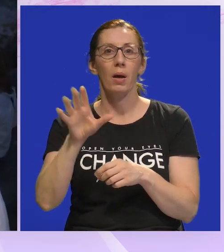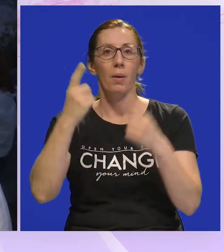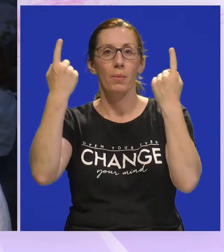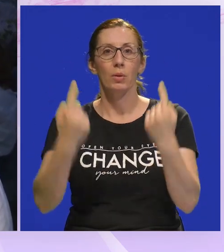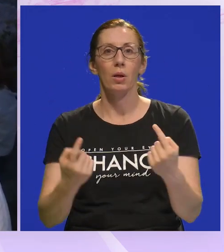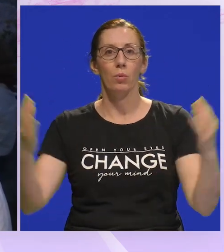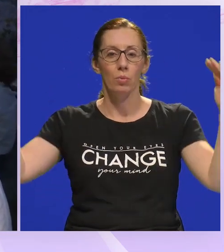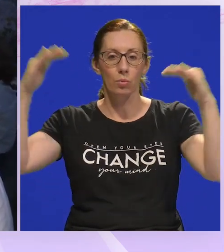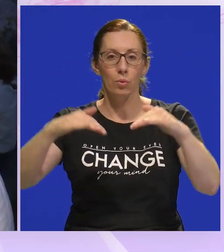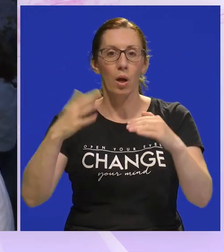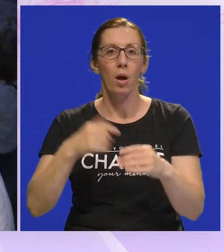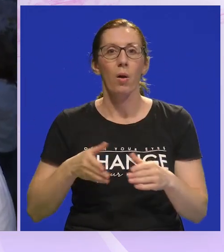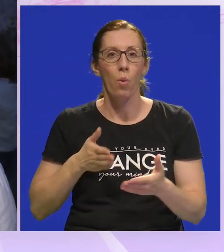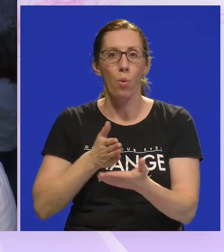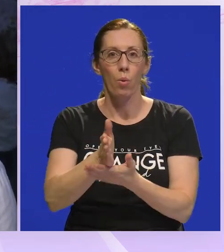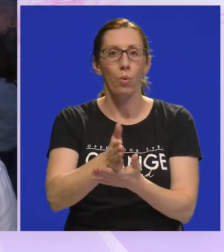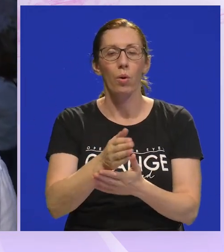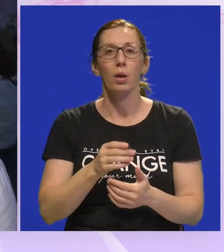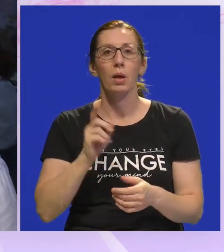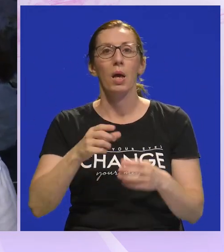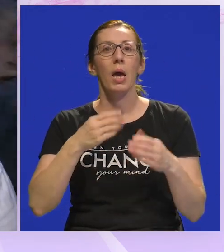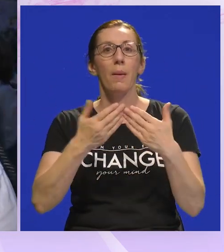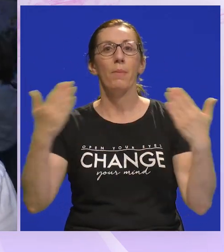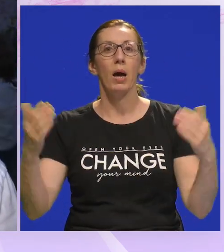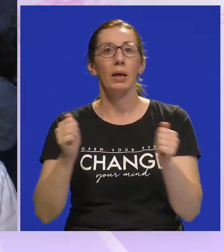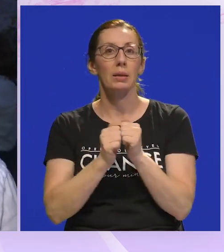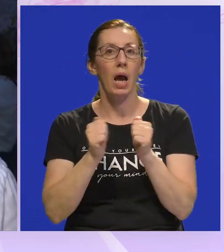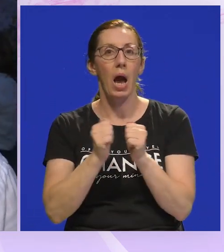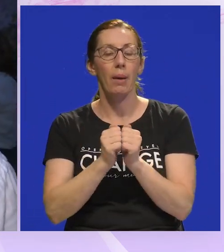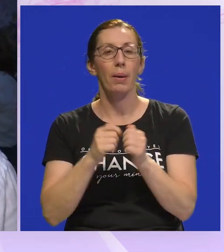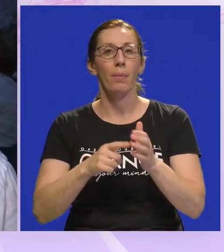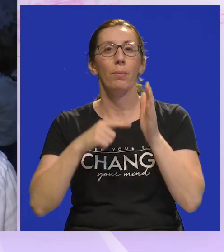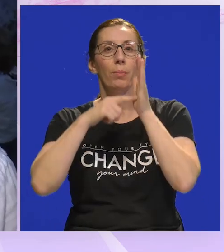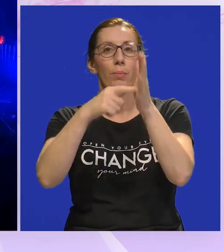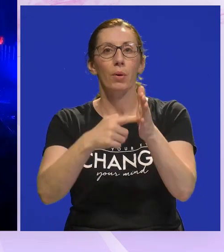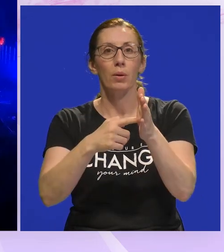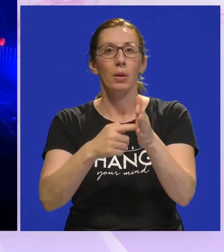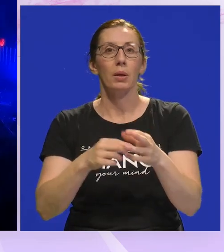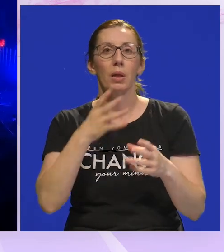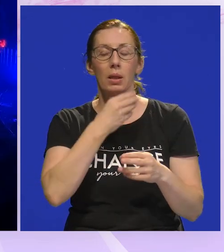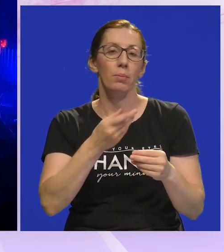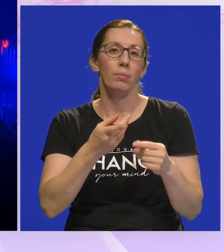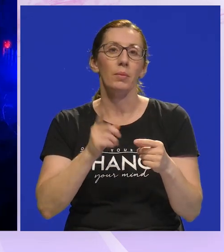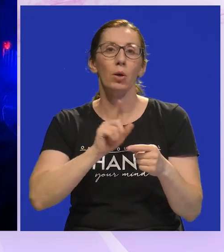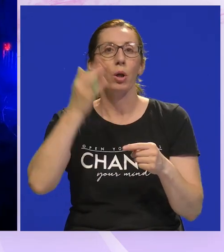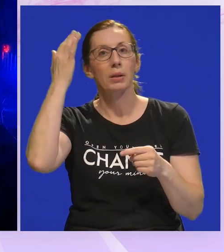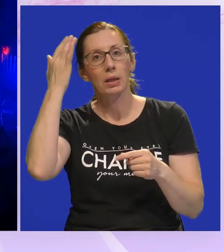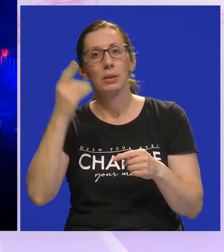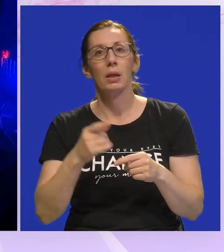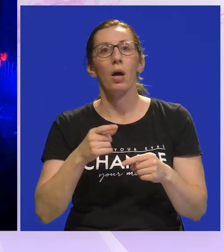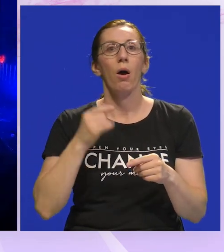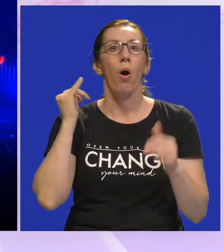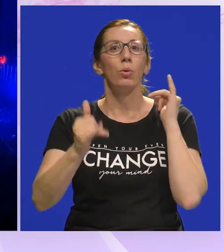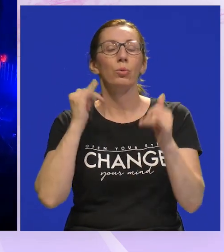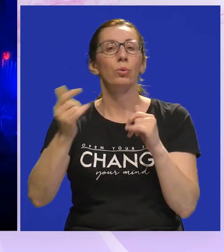obnovila postojeća zgrada ruševna na ulazu i muzeji kamena prikazati mještanima, ali